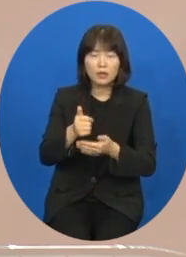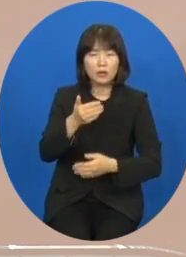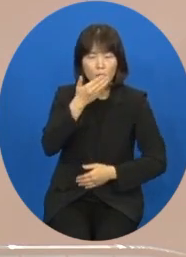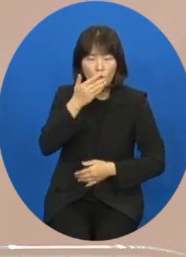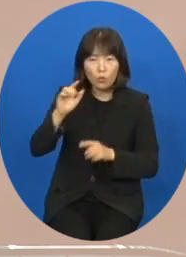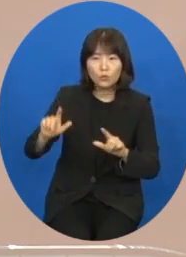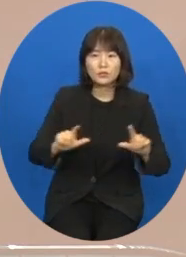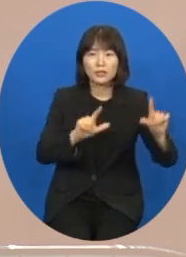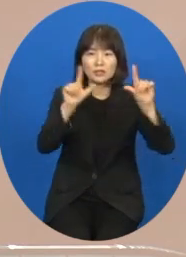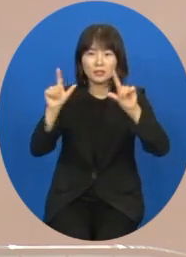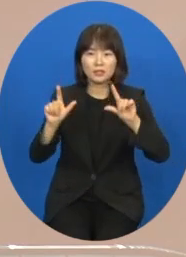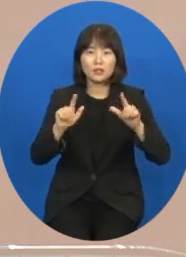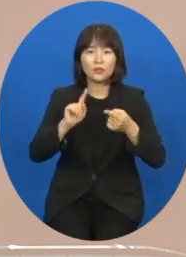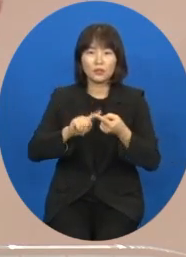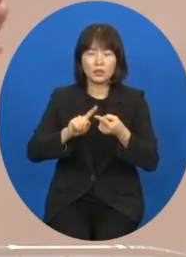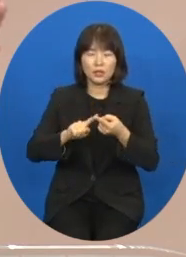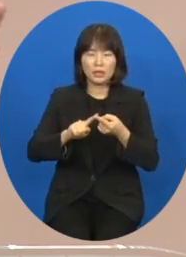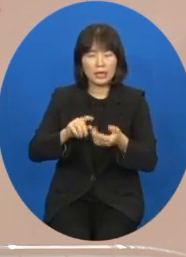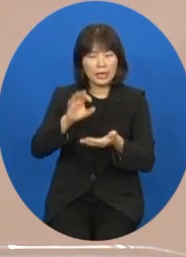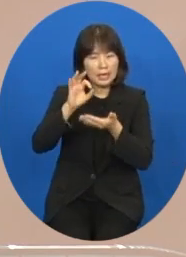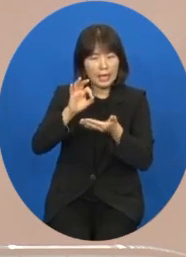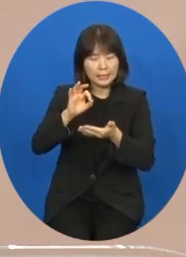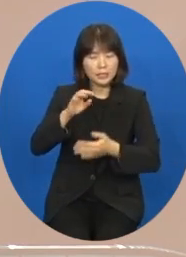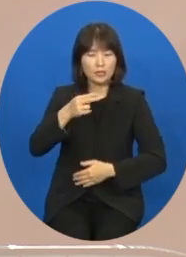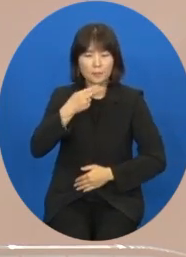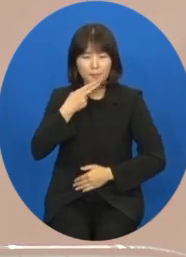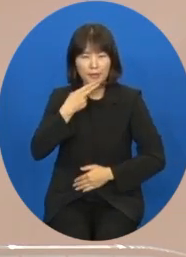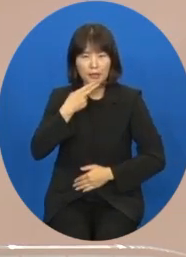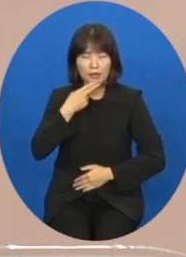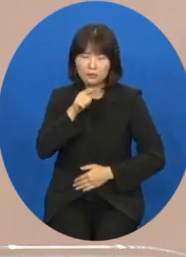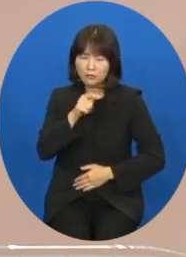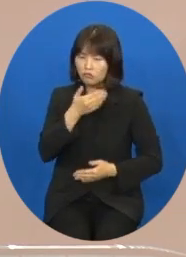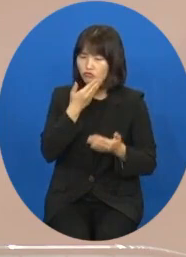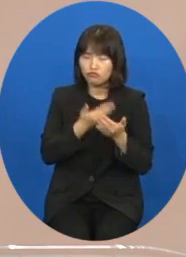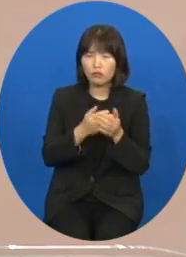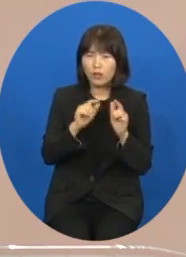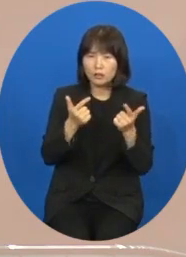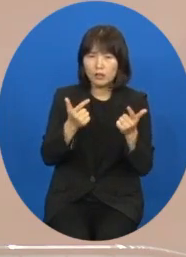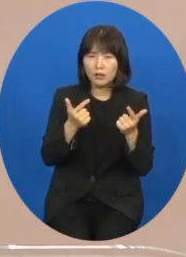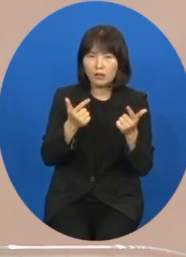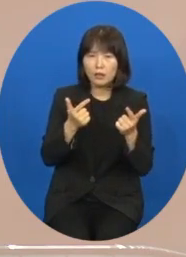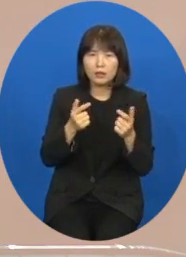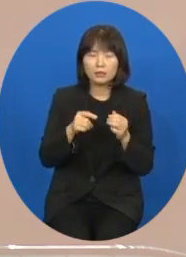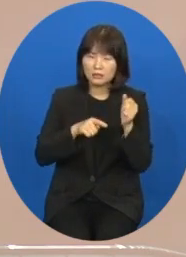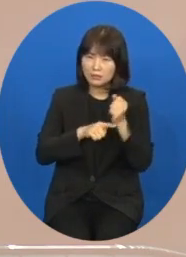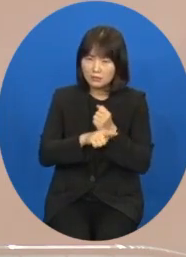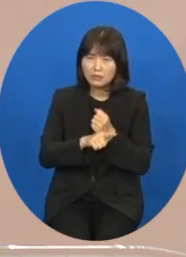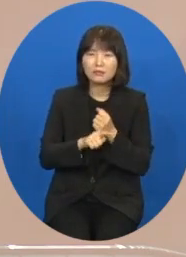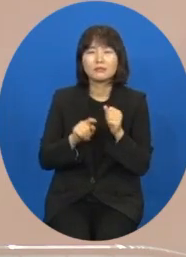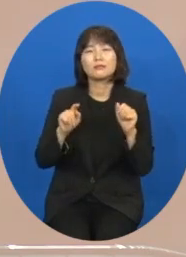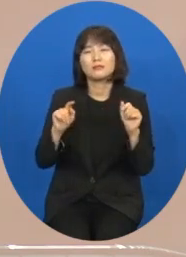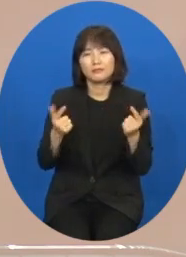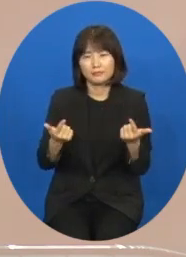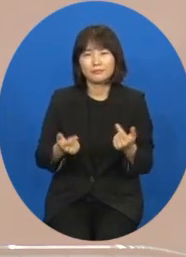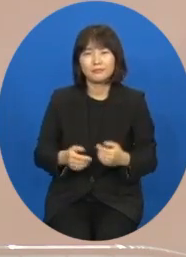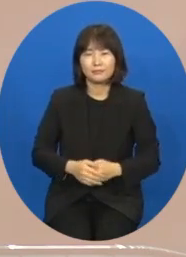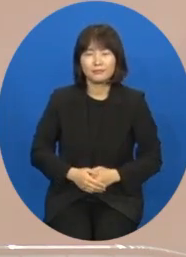먹고 사는 것에 대해서 가치가 없다, 그건 중요하지 않다, 그렇게 말씀하신 것은